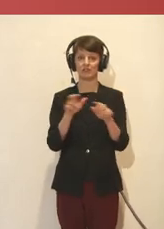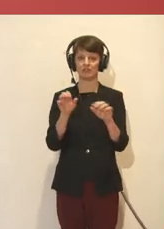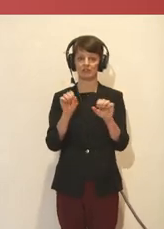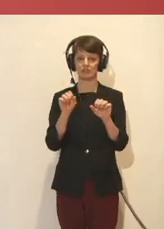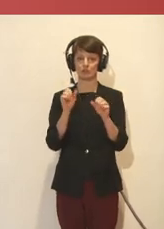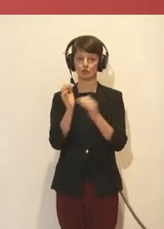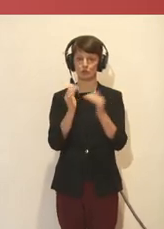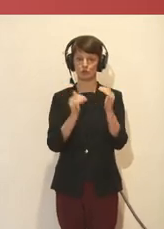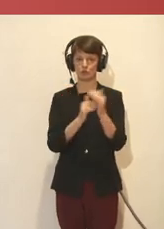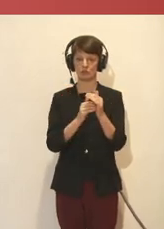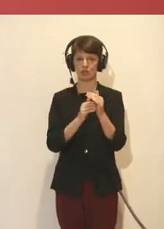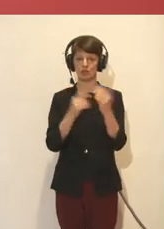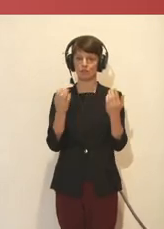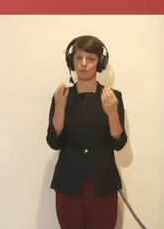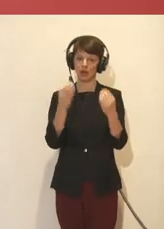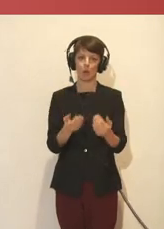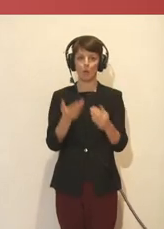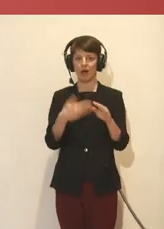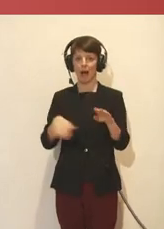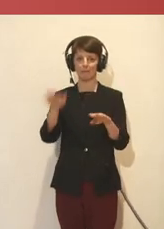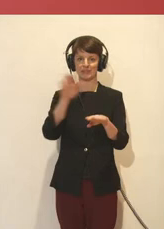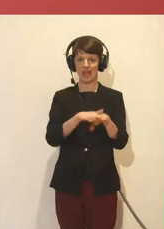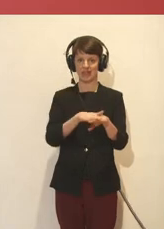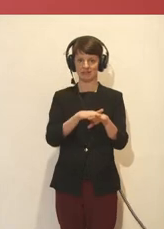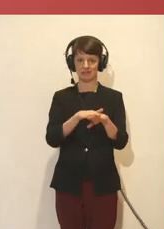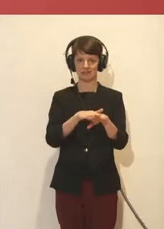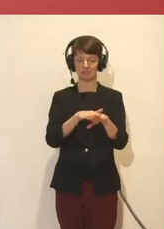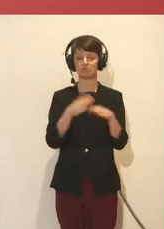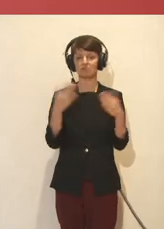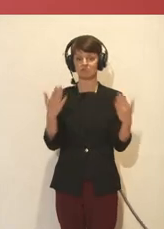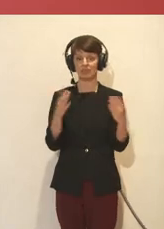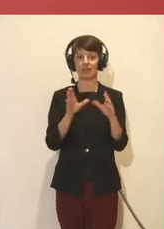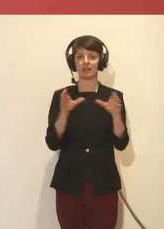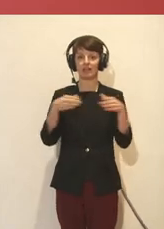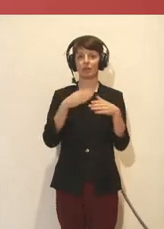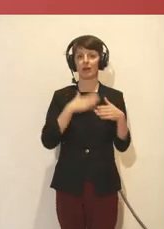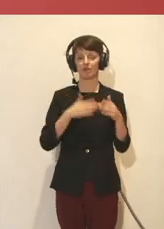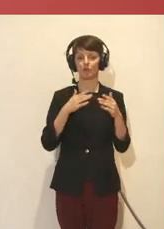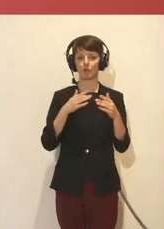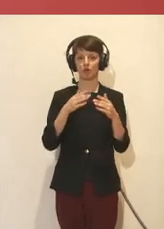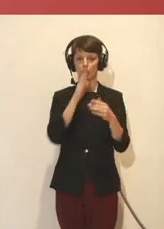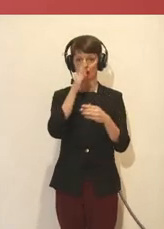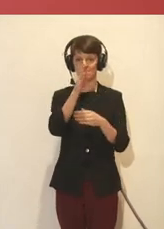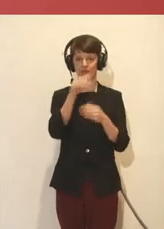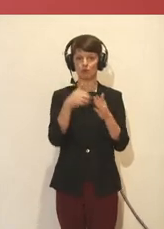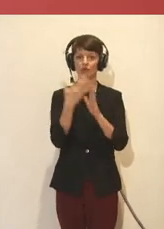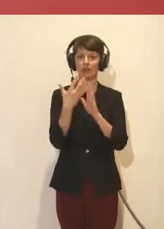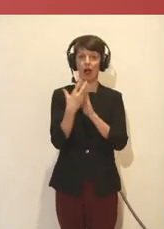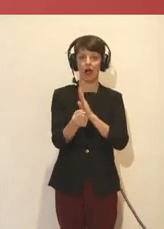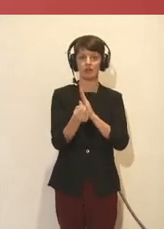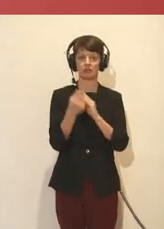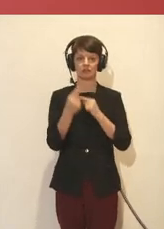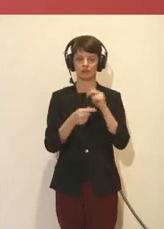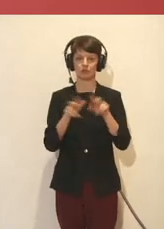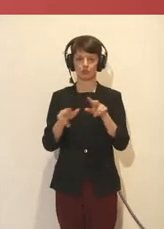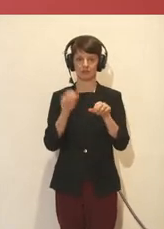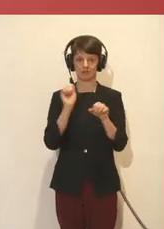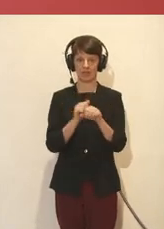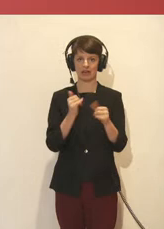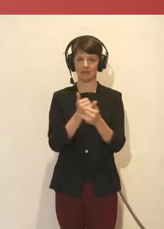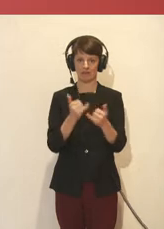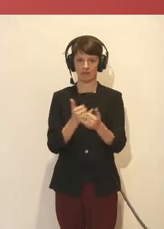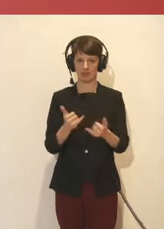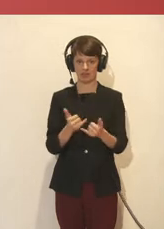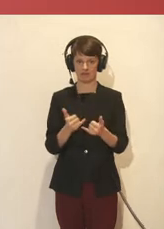ein update braucht da geht es um gemeinwohlorientiertes und nachhaltiges wirtschaften und wie das aussehen kann